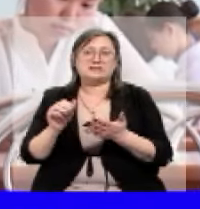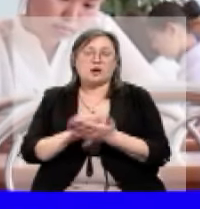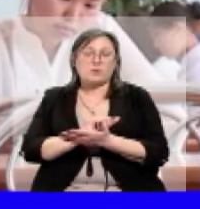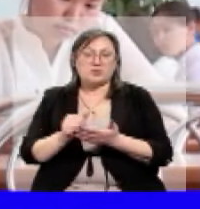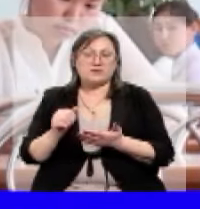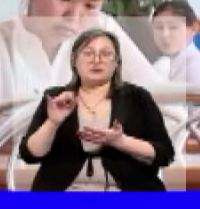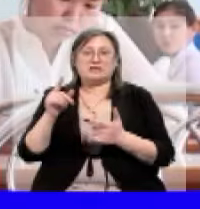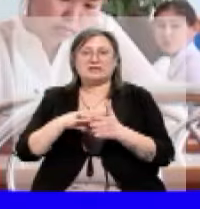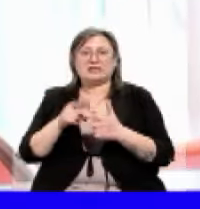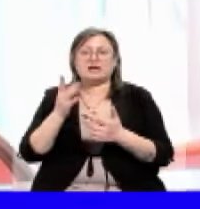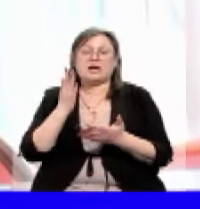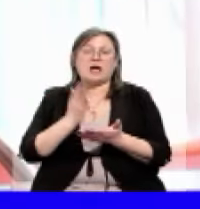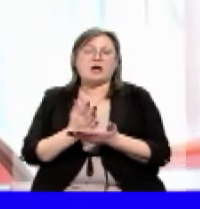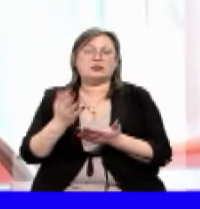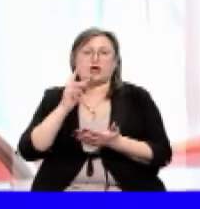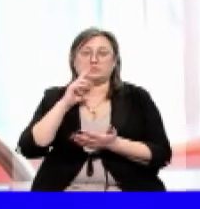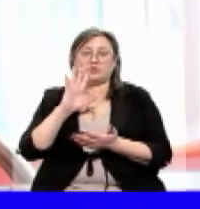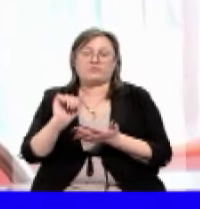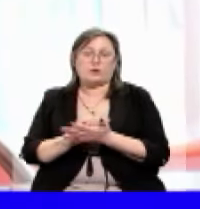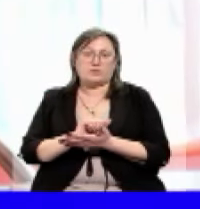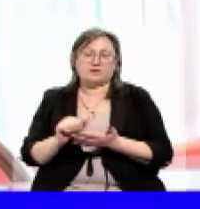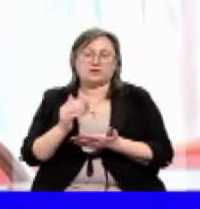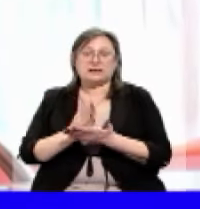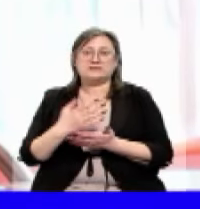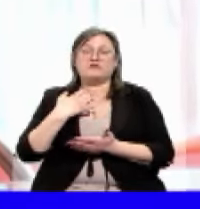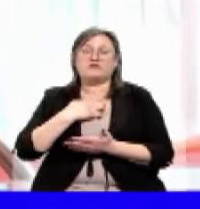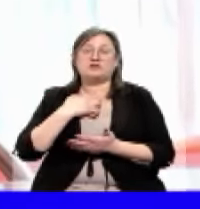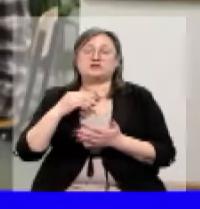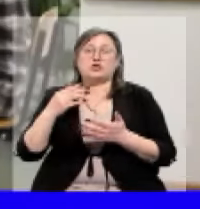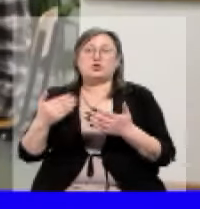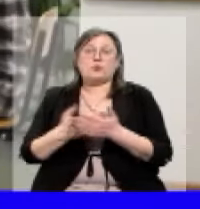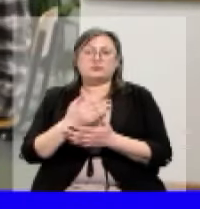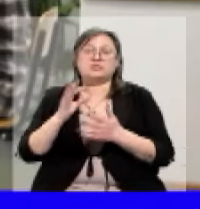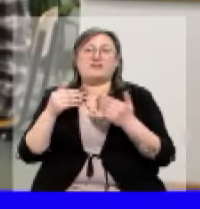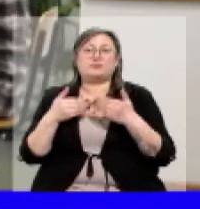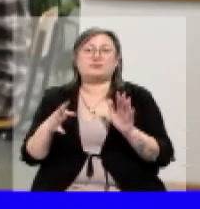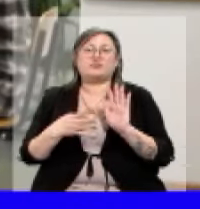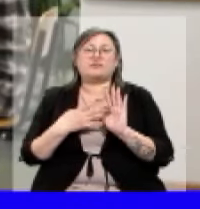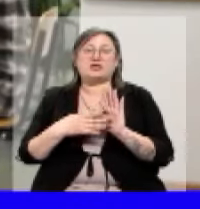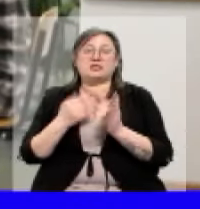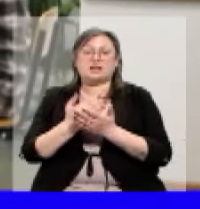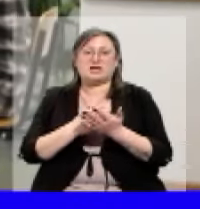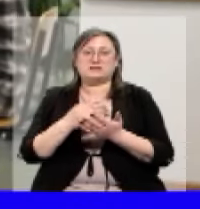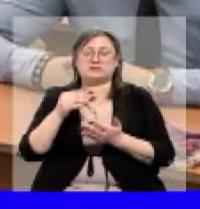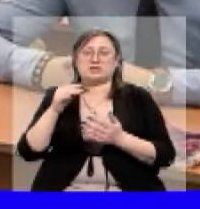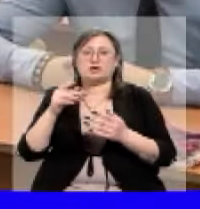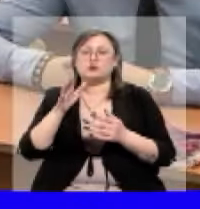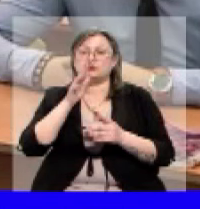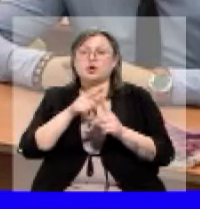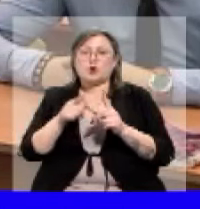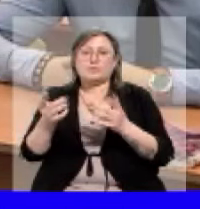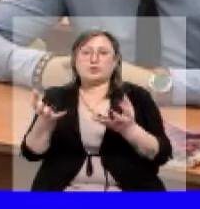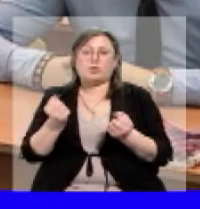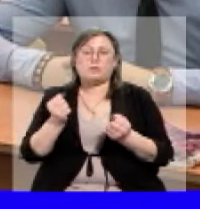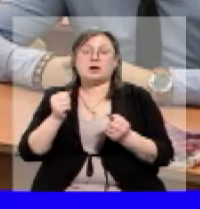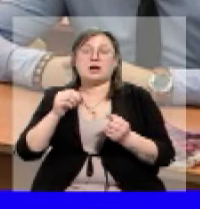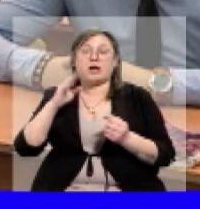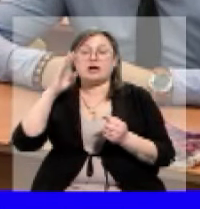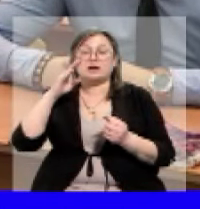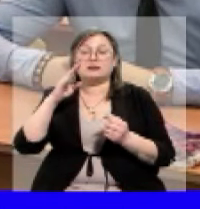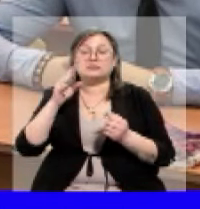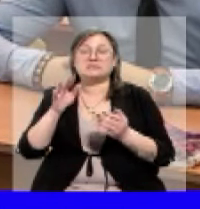ата-аналары үшін де маңызды жаңалық бар. Білімін колледжде жалғастырғысы келетіндерден өтініш қабылдау мерзімі 31 тамызға дейін ұзарды. Егер оқушы әртүрлі